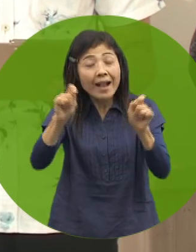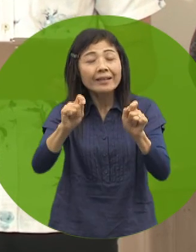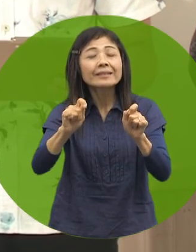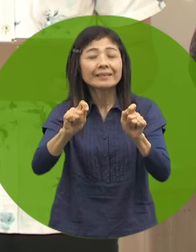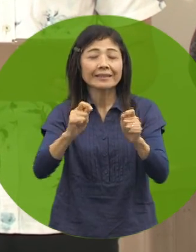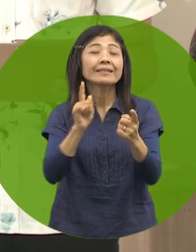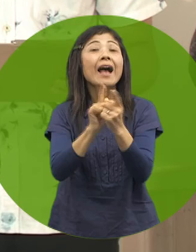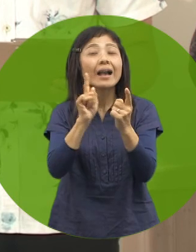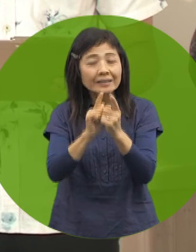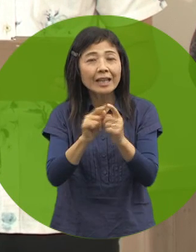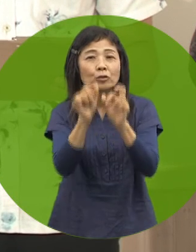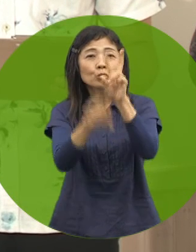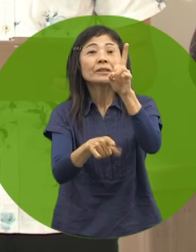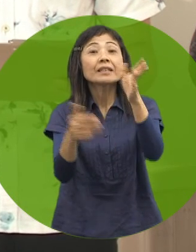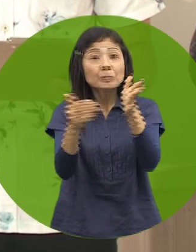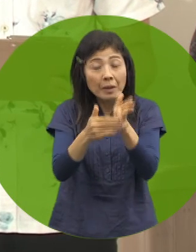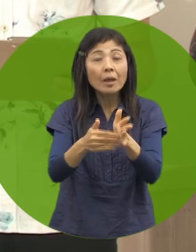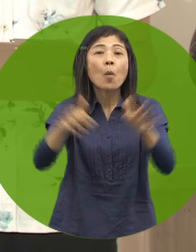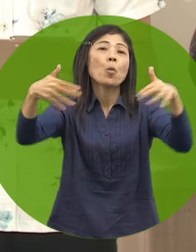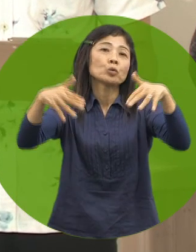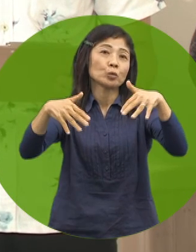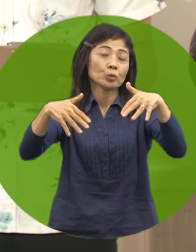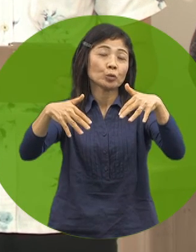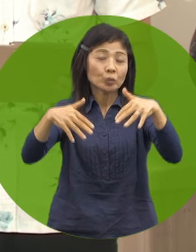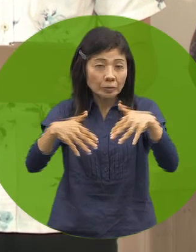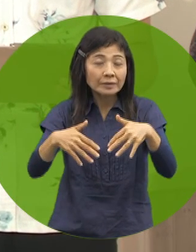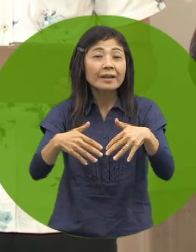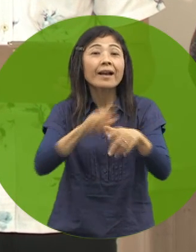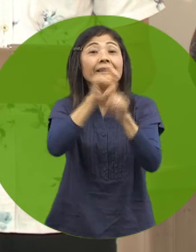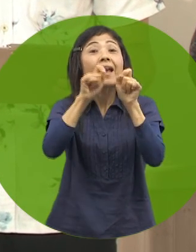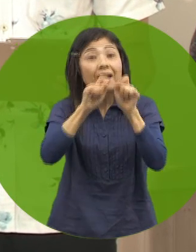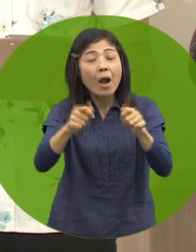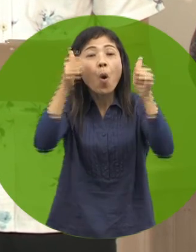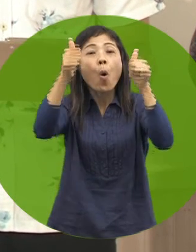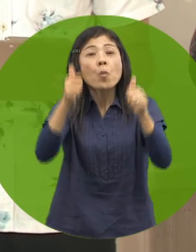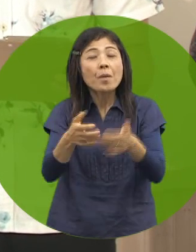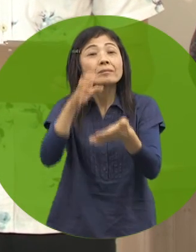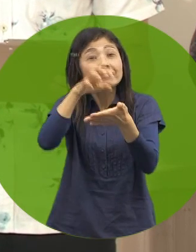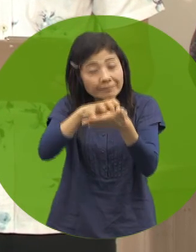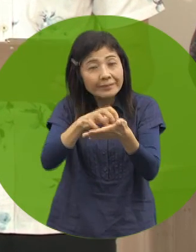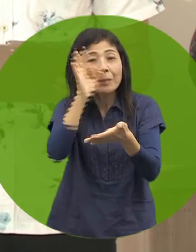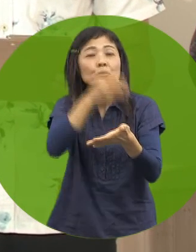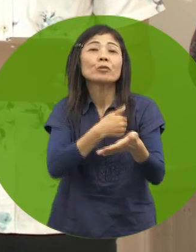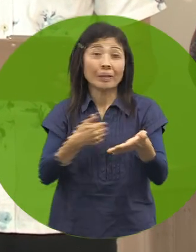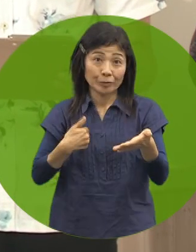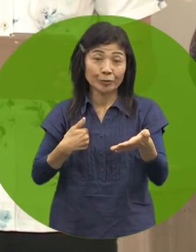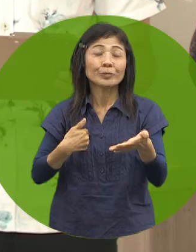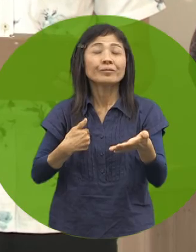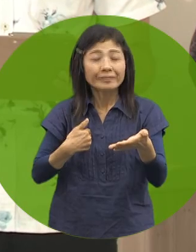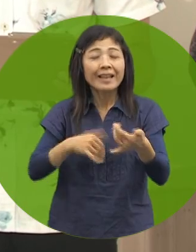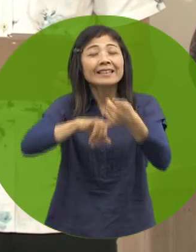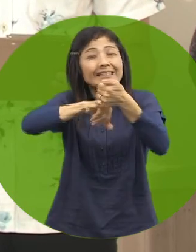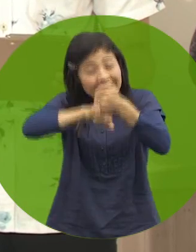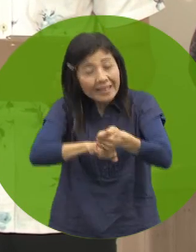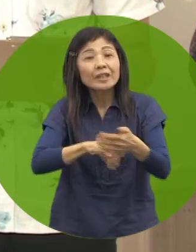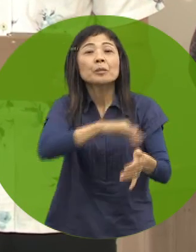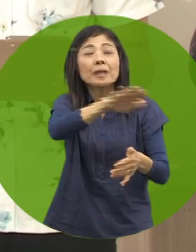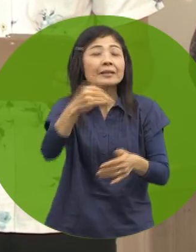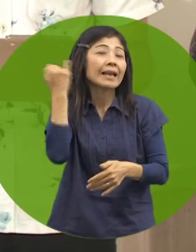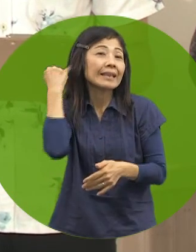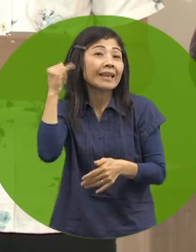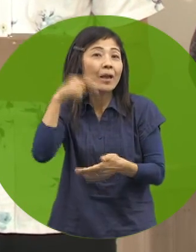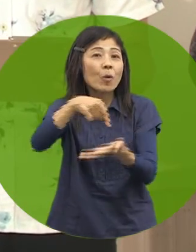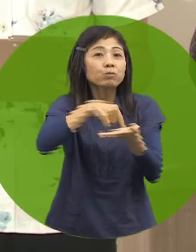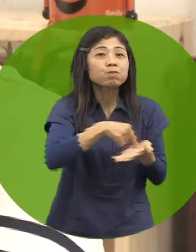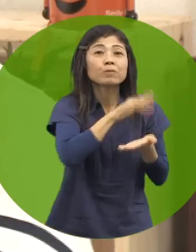を12月まで募集しています。実施結果はホームページにてご覧いただけますので、ぜひ皆さんのご意見を